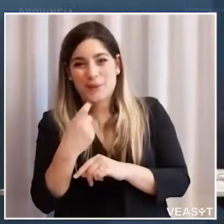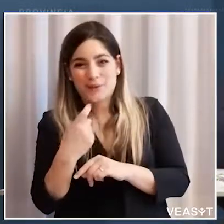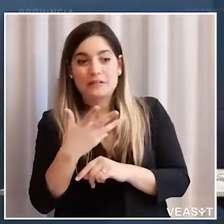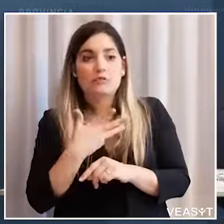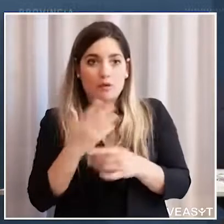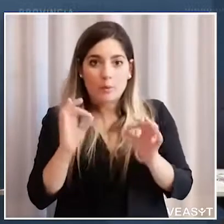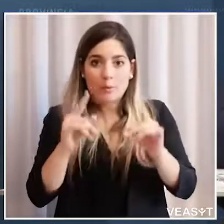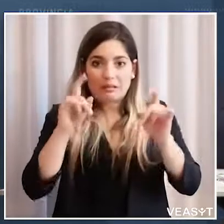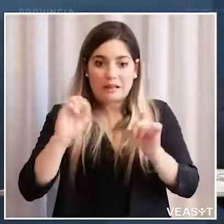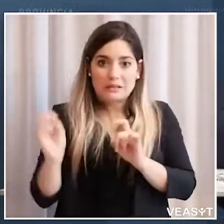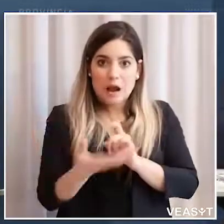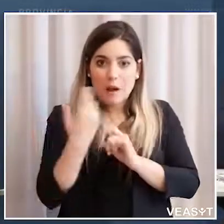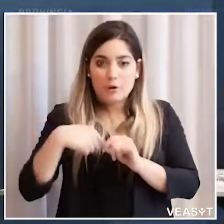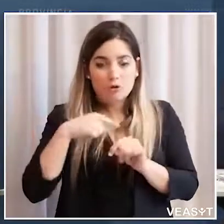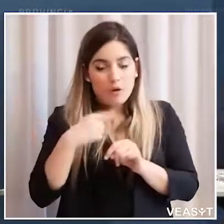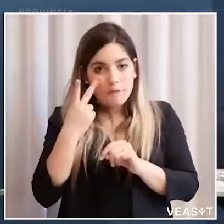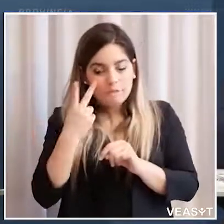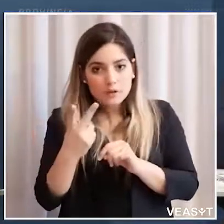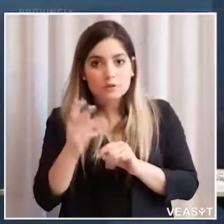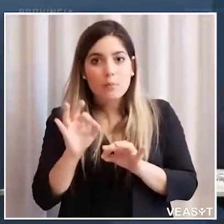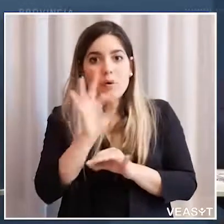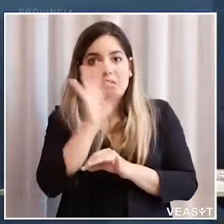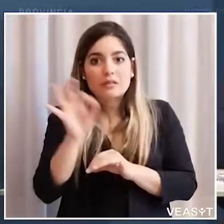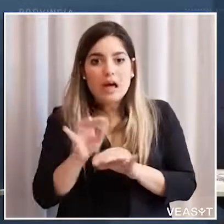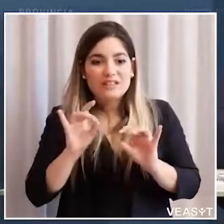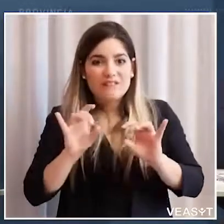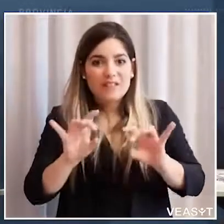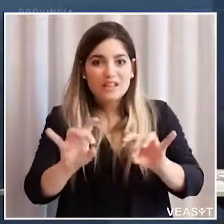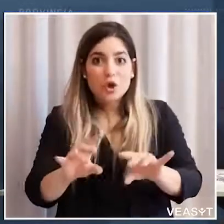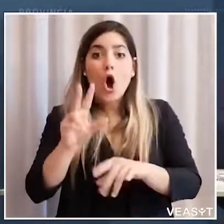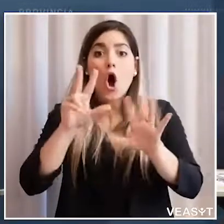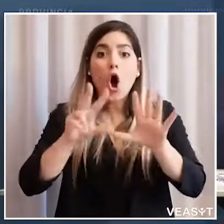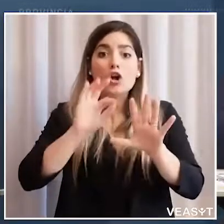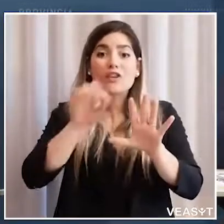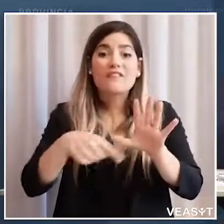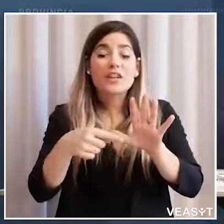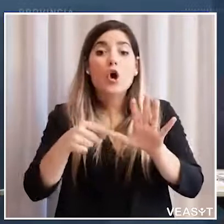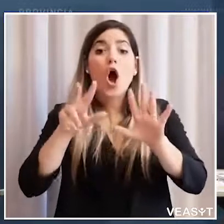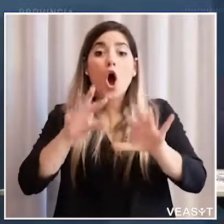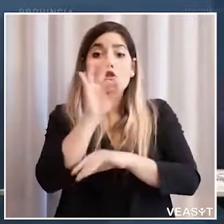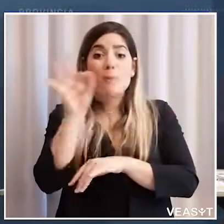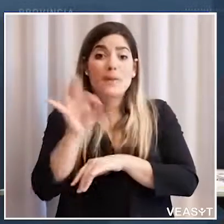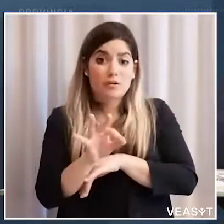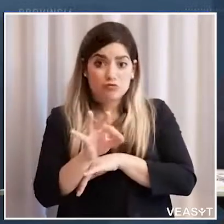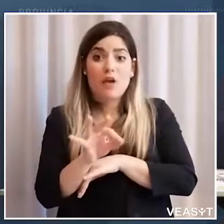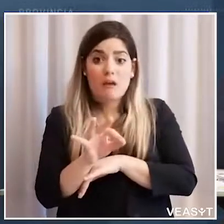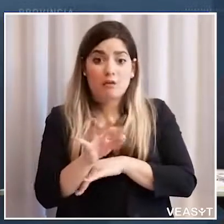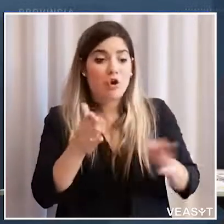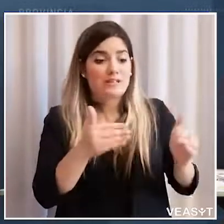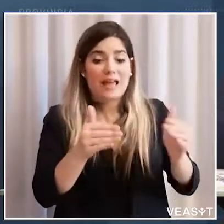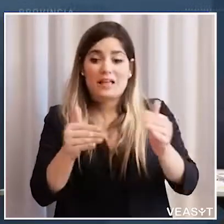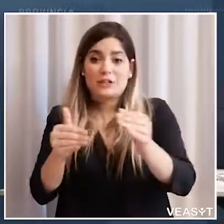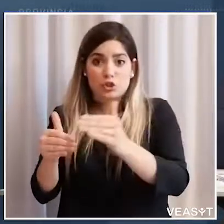2709 test rapidi dobbiamo ha visto un tasso di infezione di 8,8 per cento su tutte